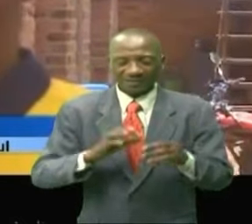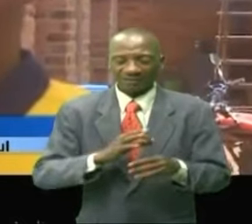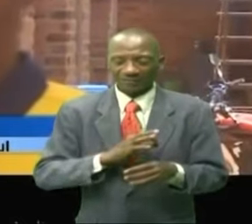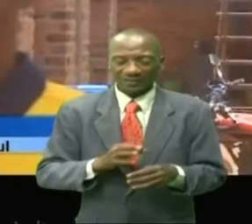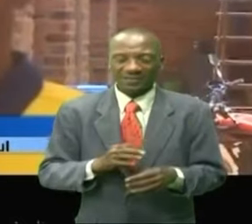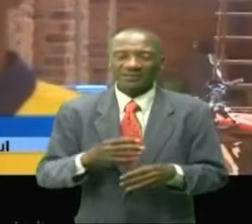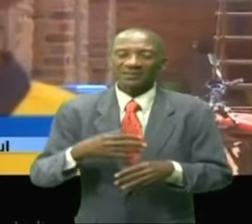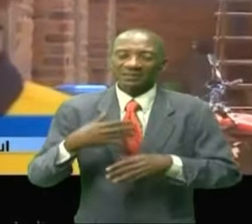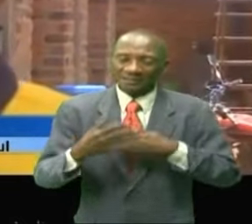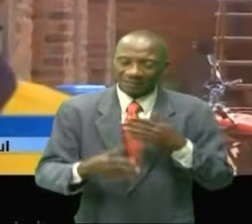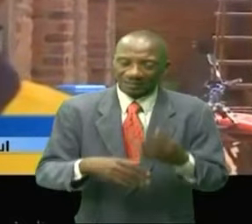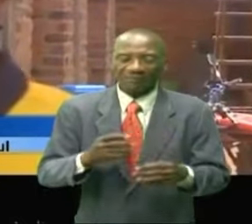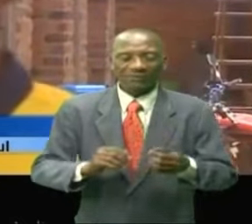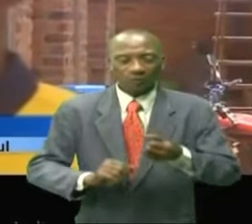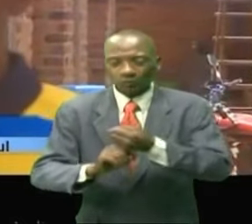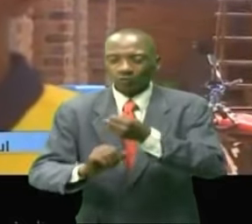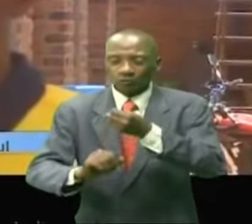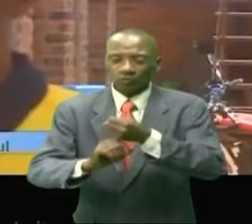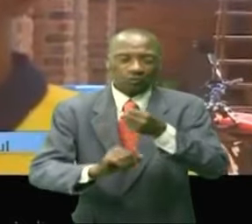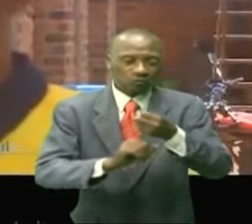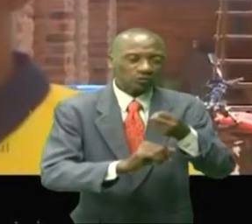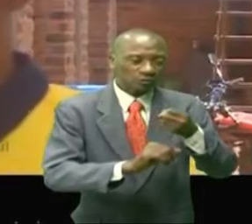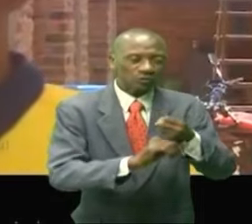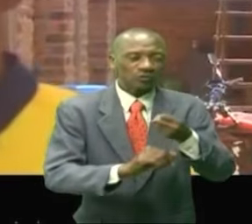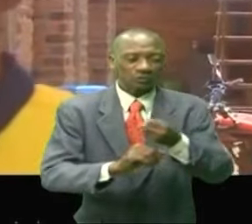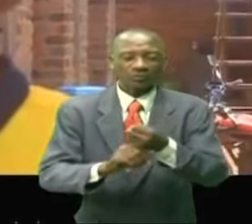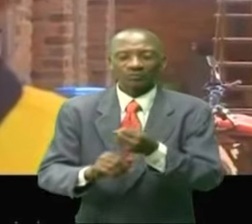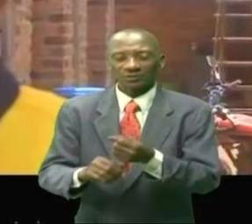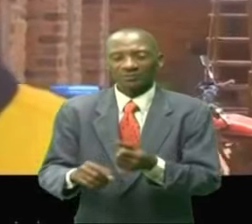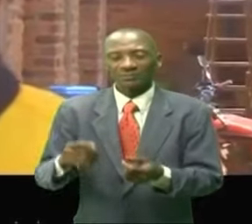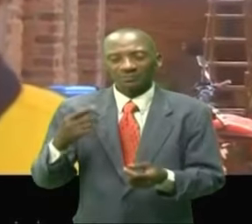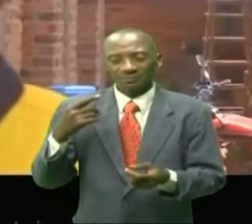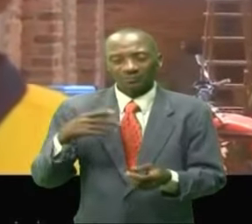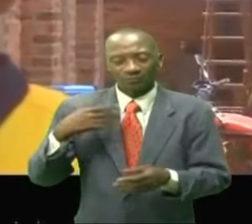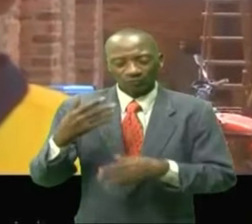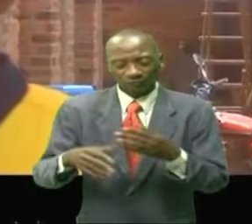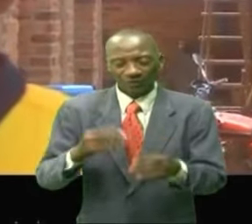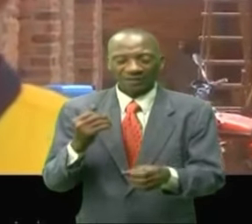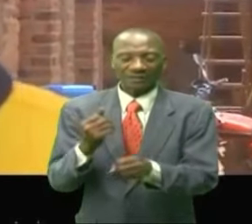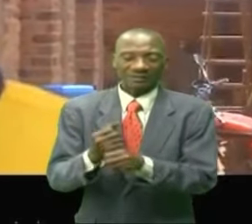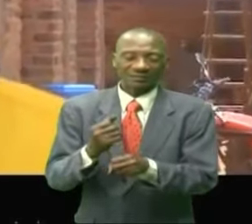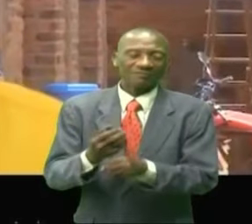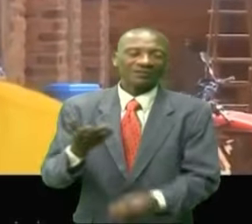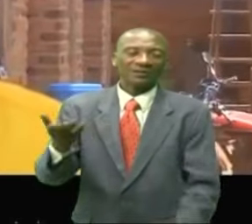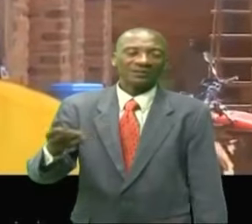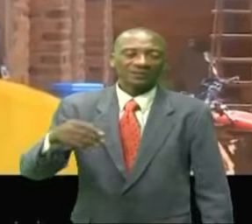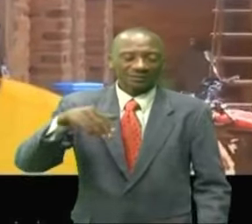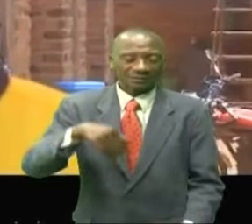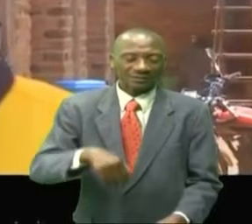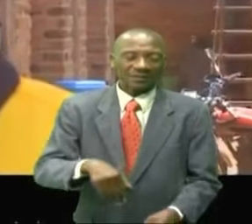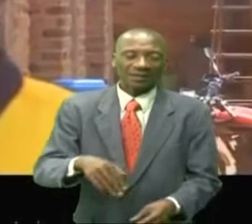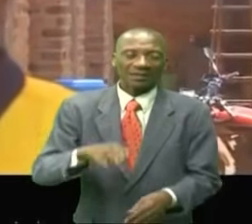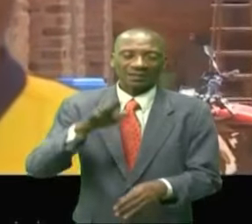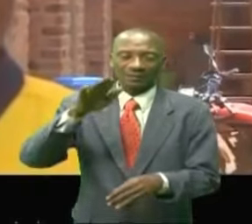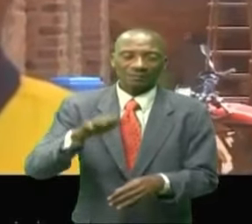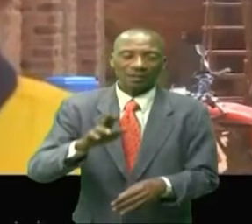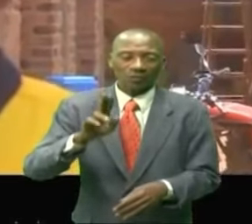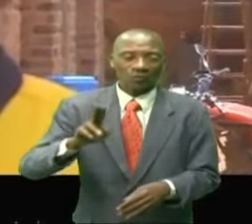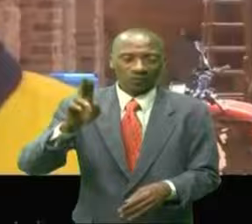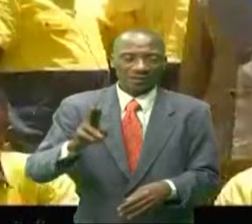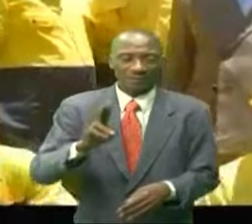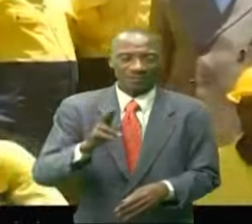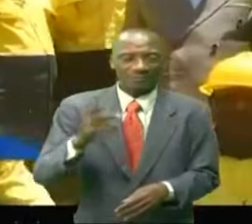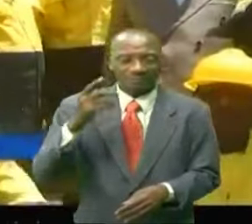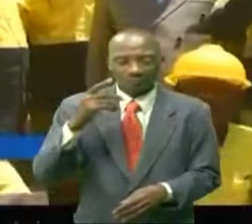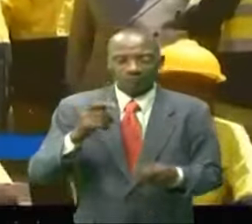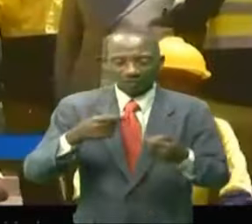extractive de s'engager à collaborer avec les entités locales dans leurs efforts d'enclencher les développements à la